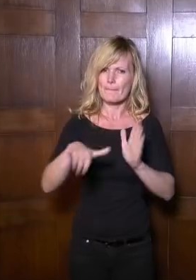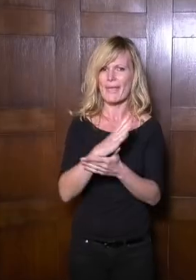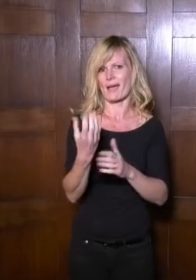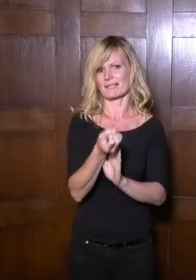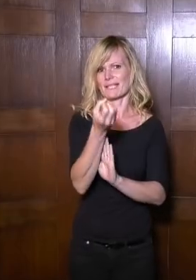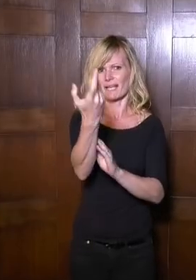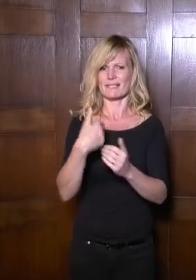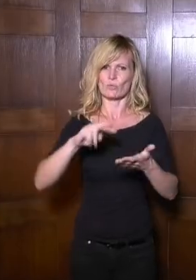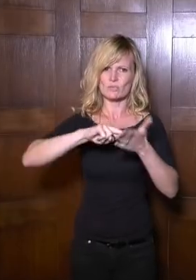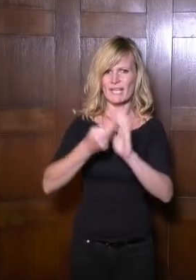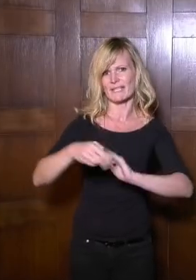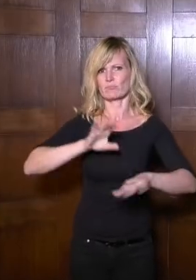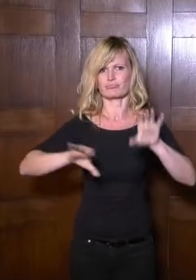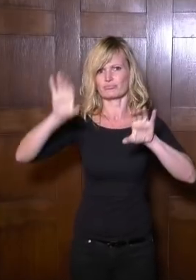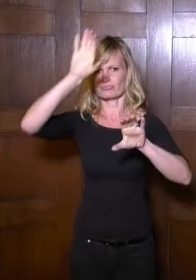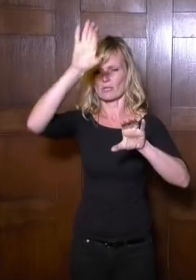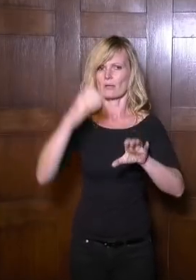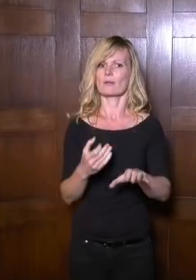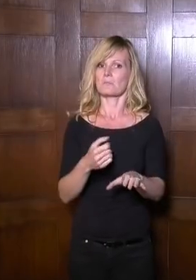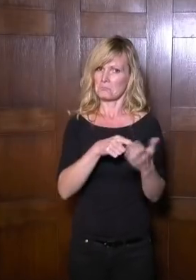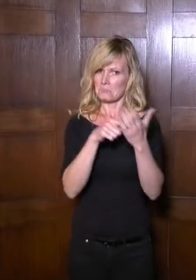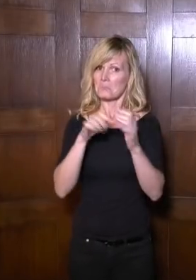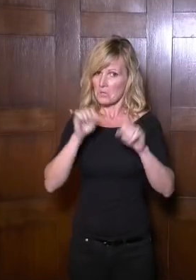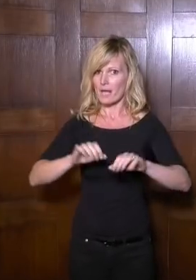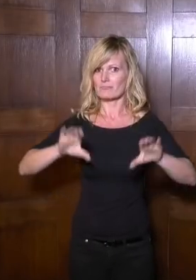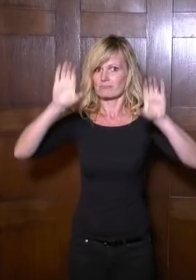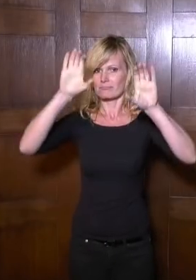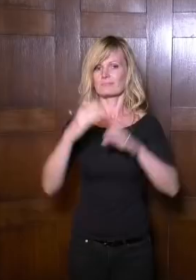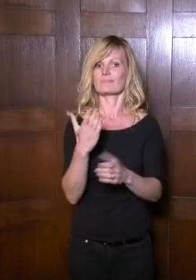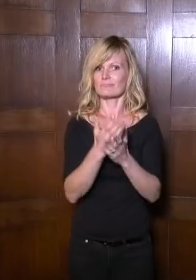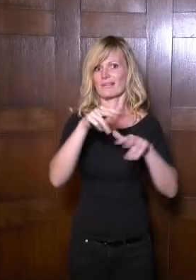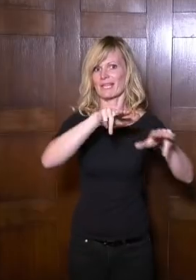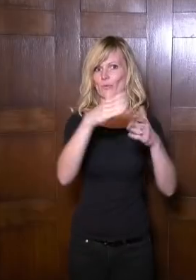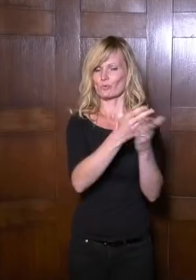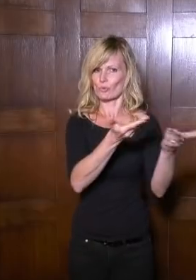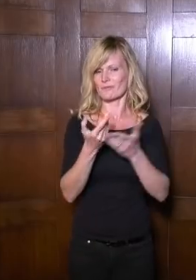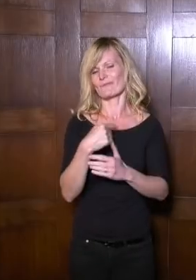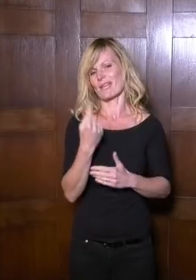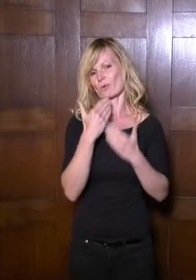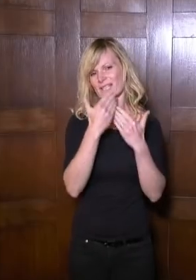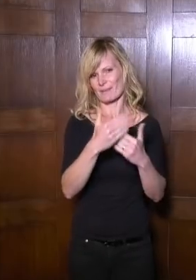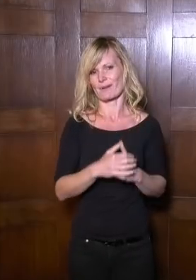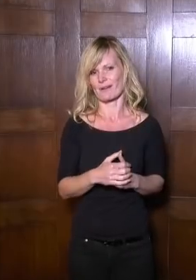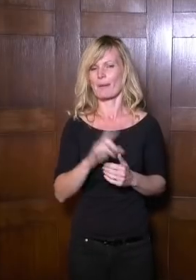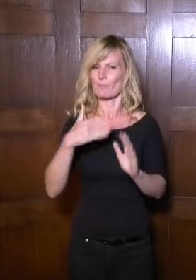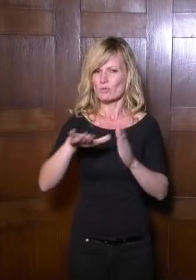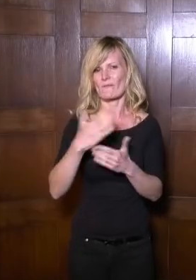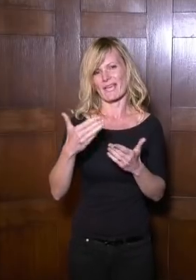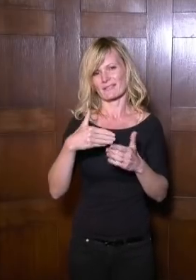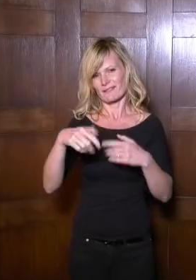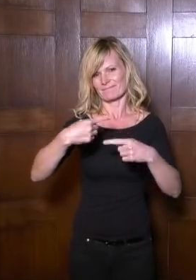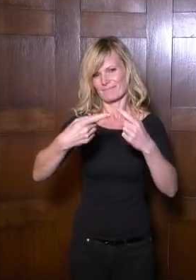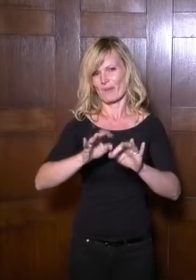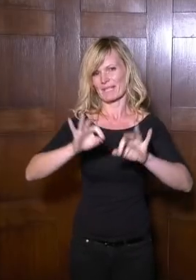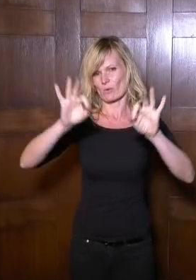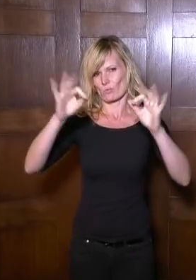es aufstocken und es wurde sehr viel schon von der Regierung aufgestockt und dafür sind wir als Schülerinnen und Schüler dankbar und die Schulen auch. Aber es muss noch weiter daran gearbeitet